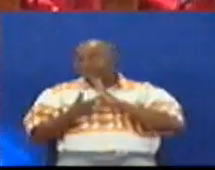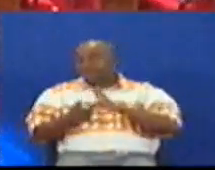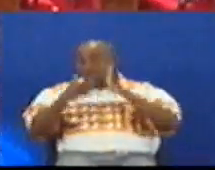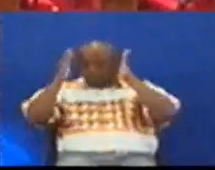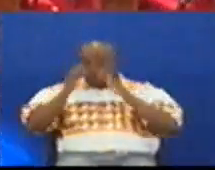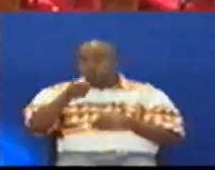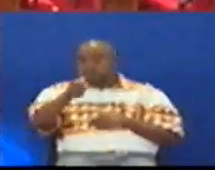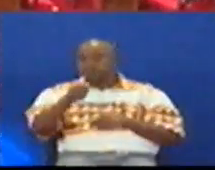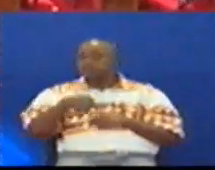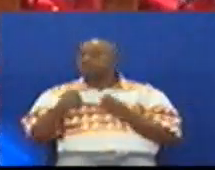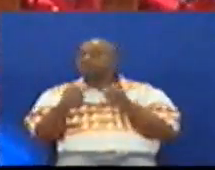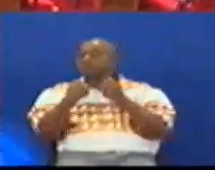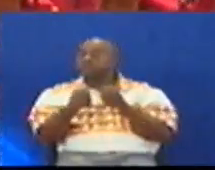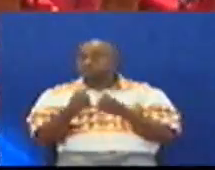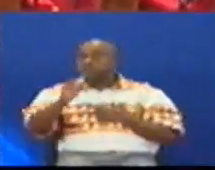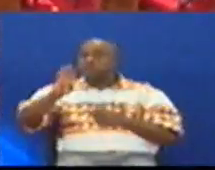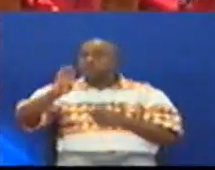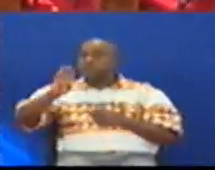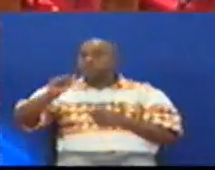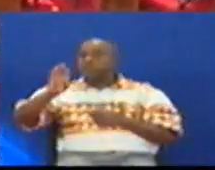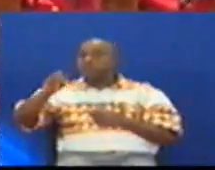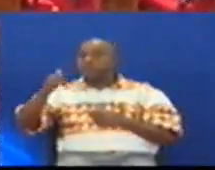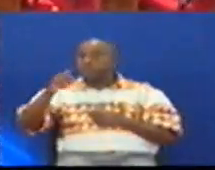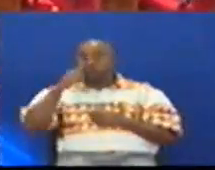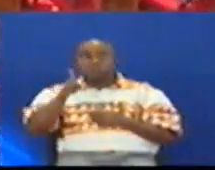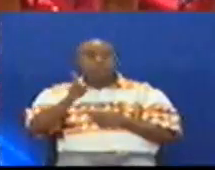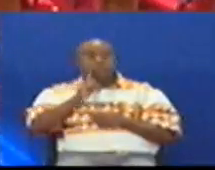tulitembelea Babati, tukakuta mtu ana mama wa TASAF